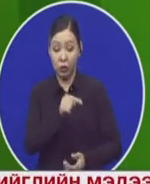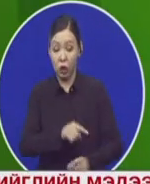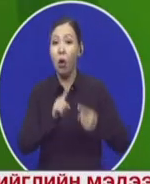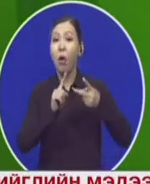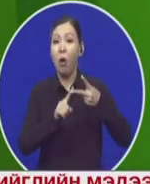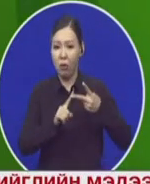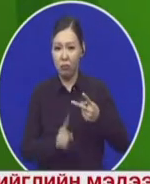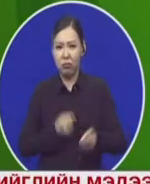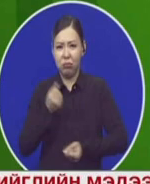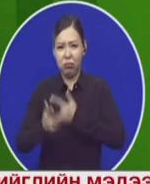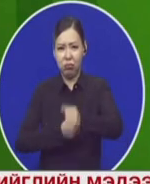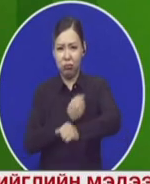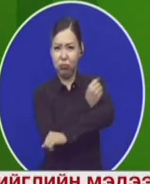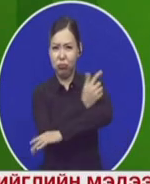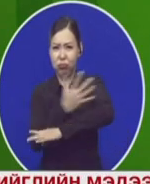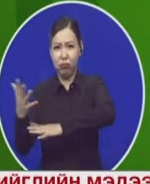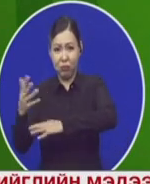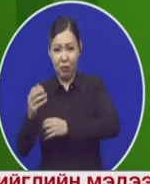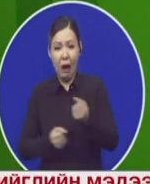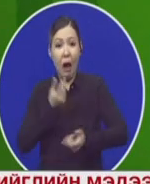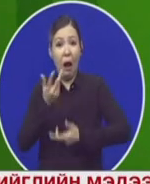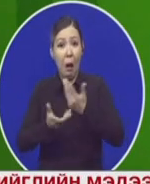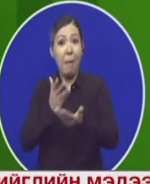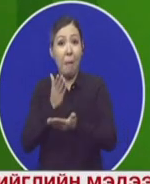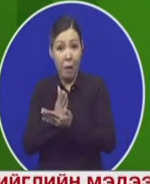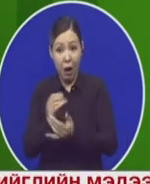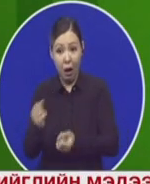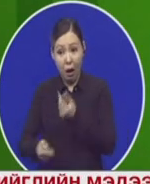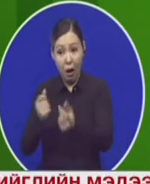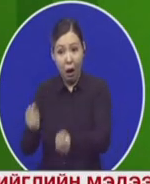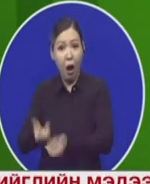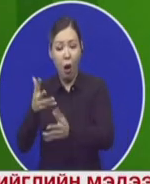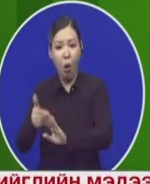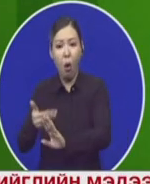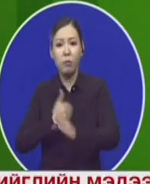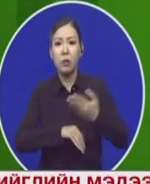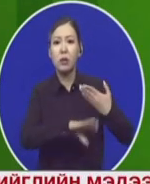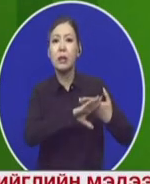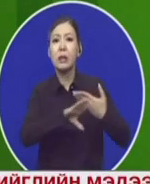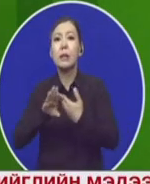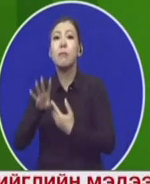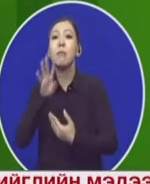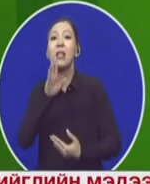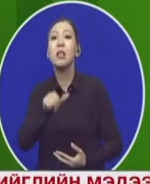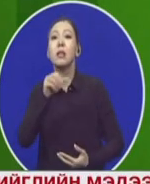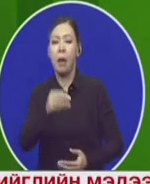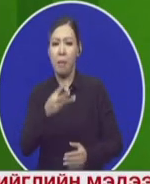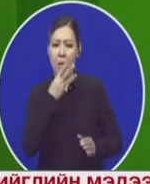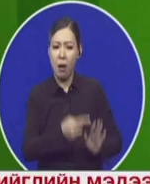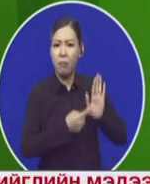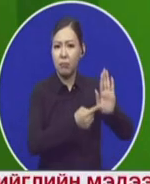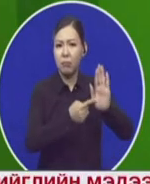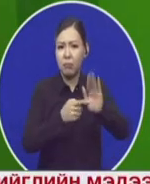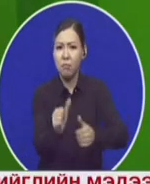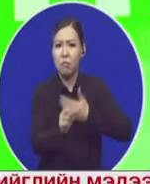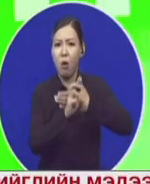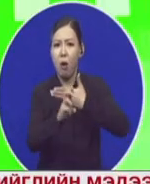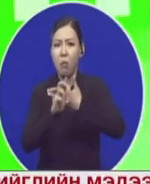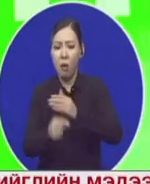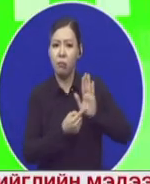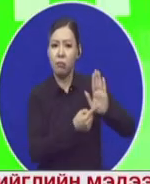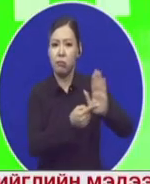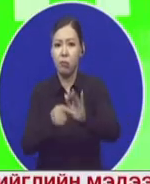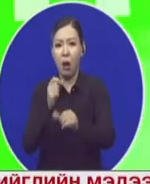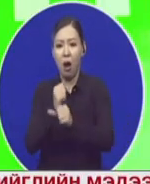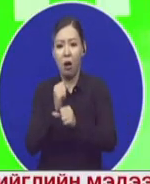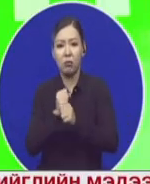төмөрөөс одоо үйлчлэн сэргийл энэ хуулах сурталгааны ажлыг бас өргөн хэмжээнд бол зохион байгуулах ёстой.